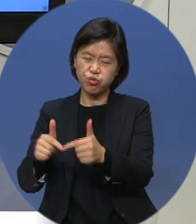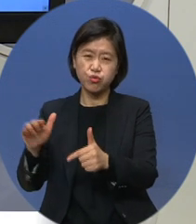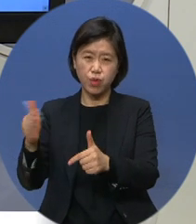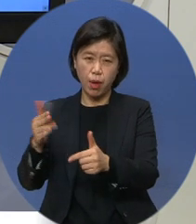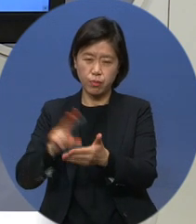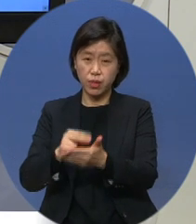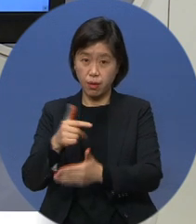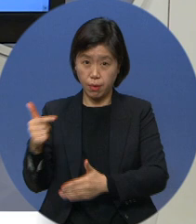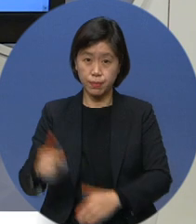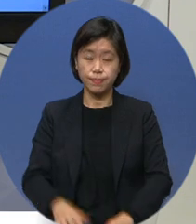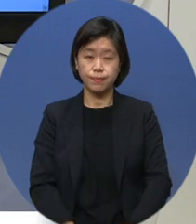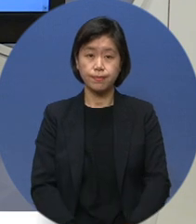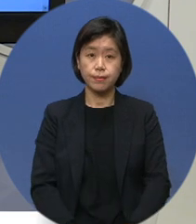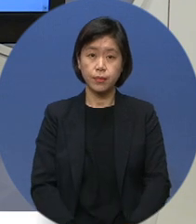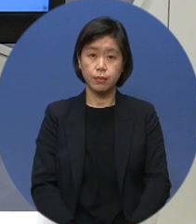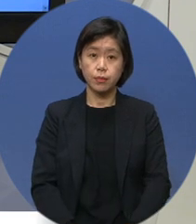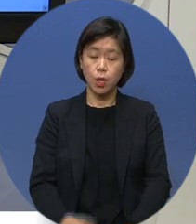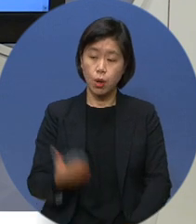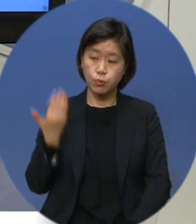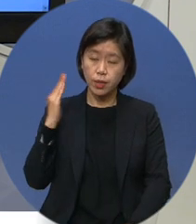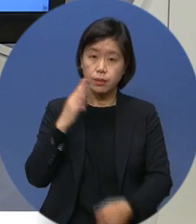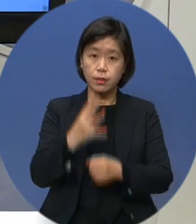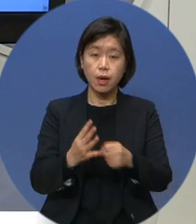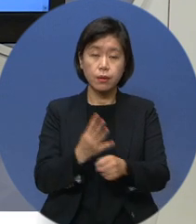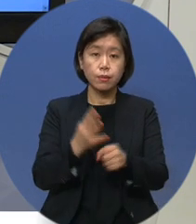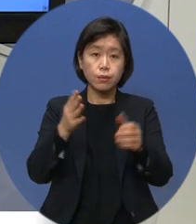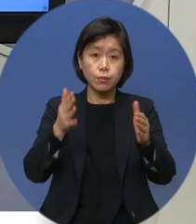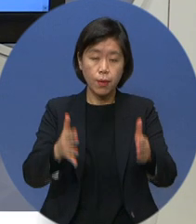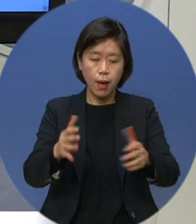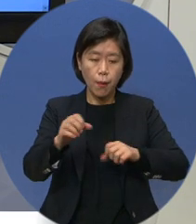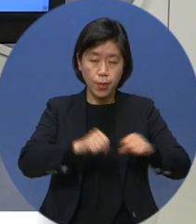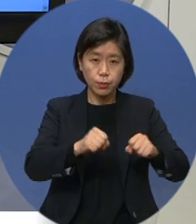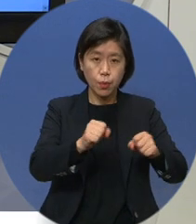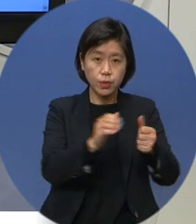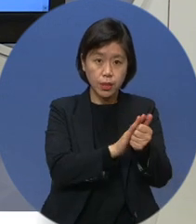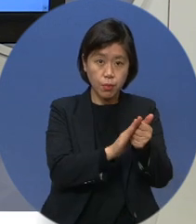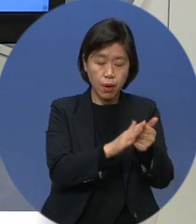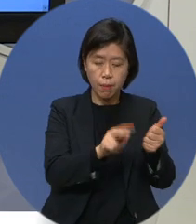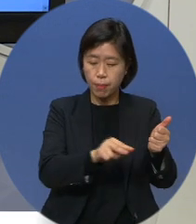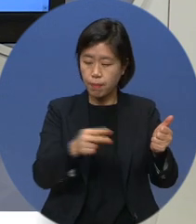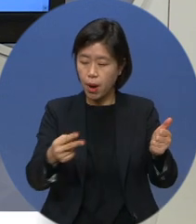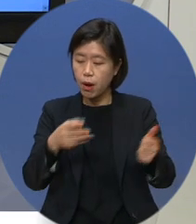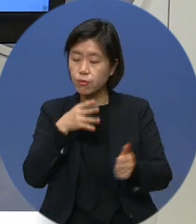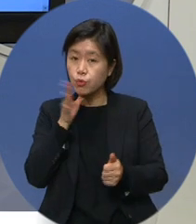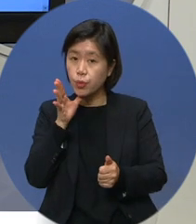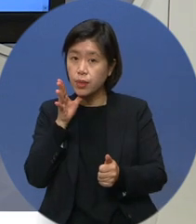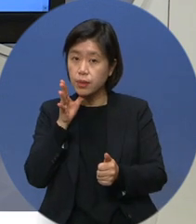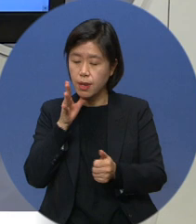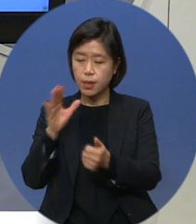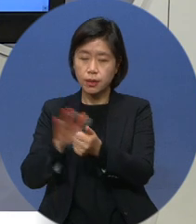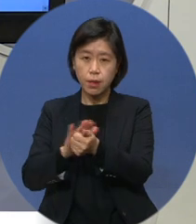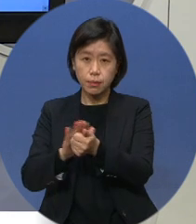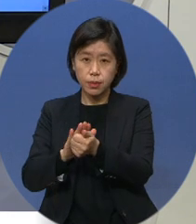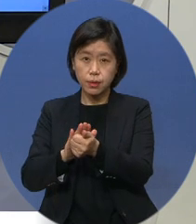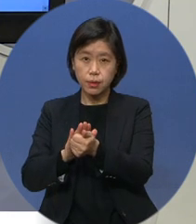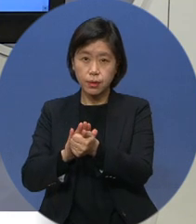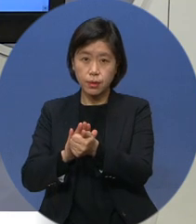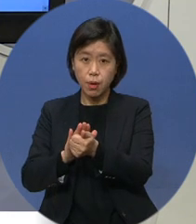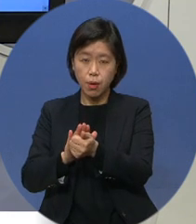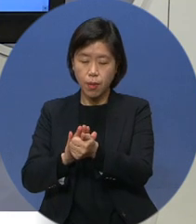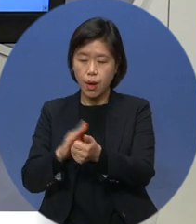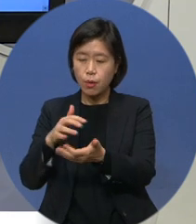의원에 따르면 최근 4년간 활동 지원 에서 노인장기요양 으로 전환된 1159